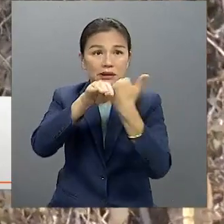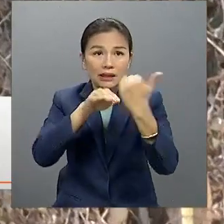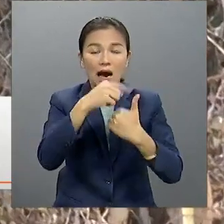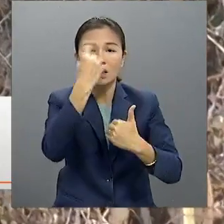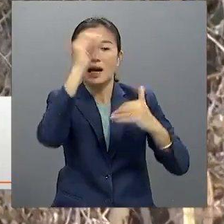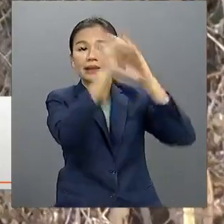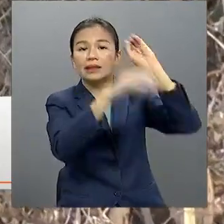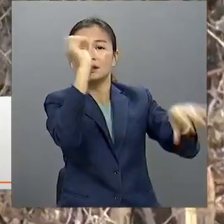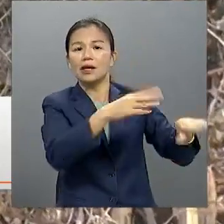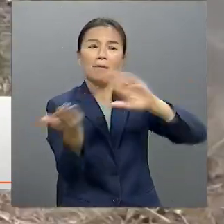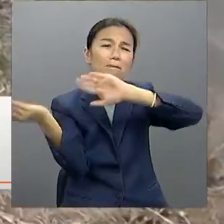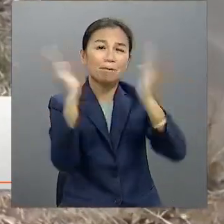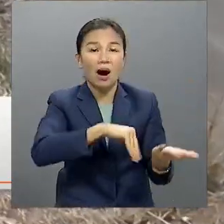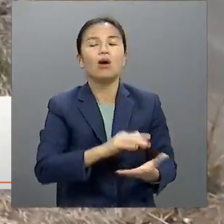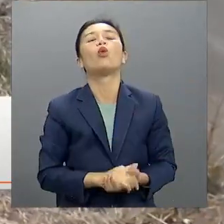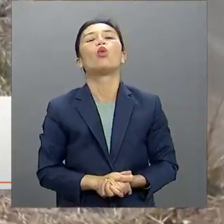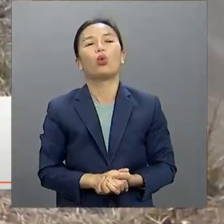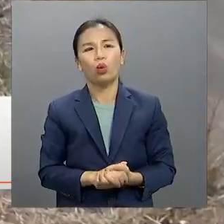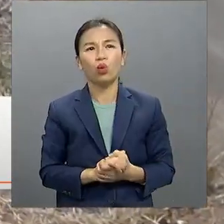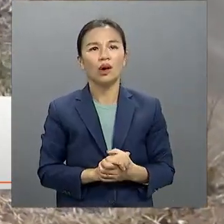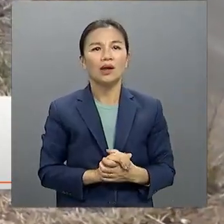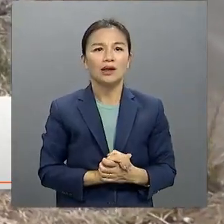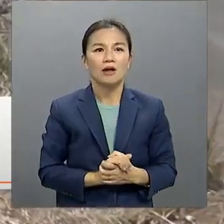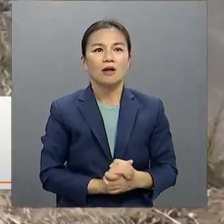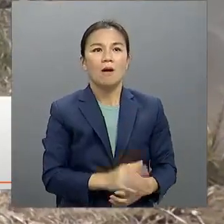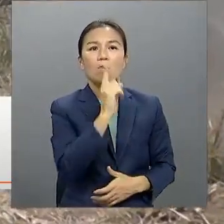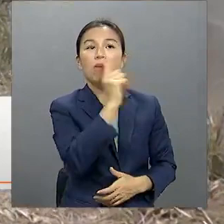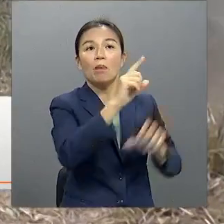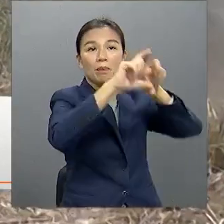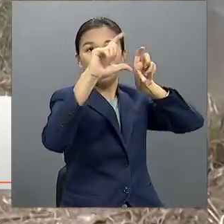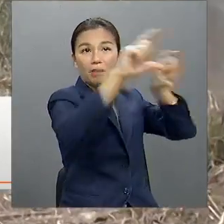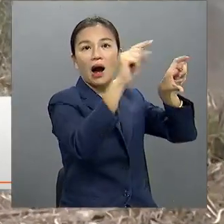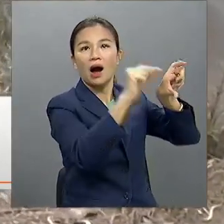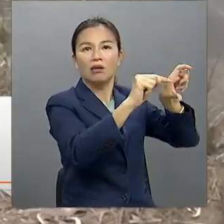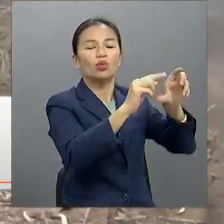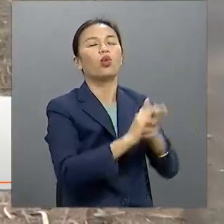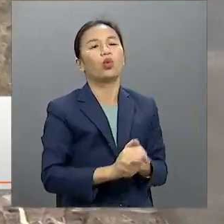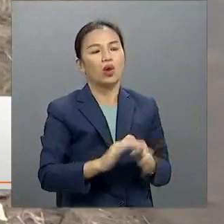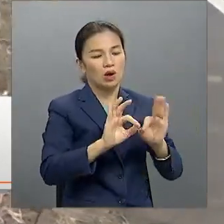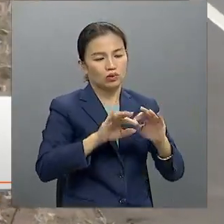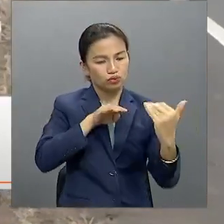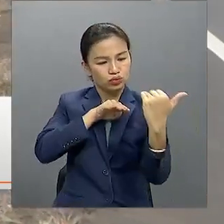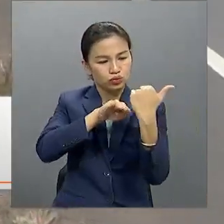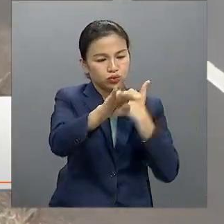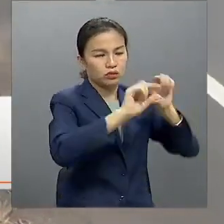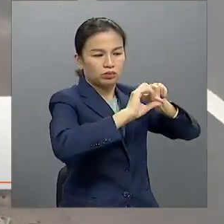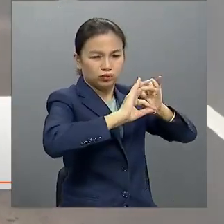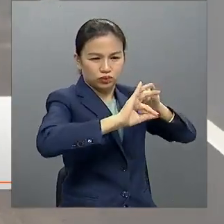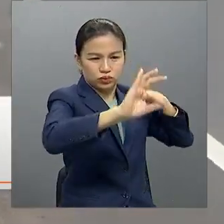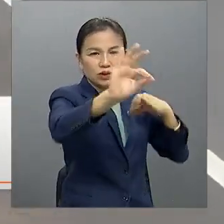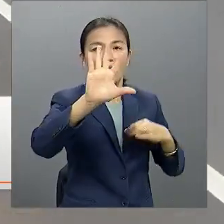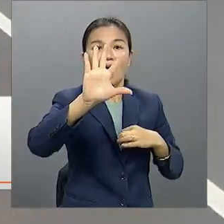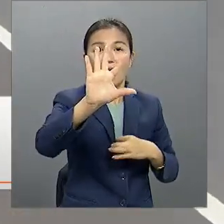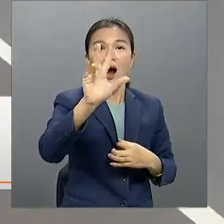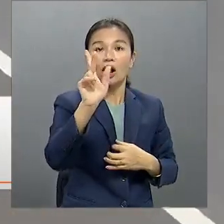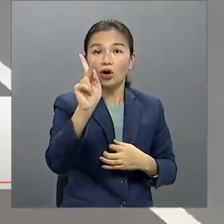าศอะไรลักษณะแบบนี้เนี่ยนะคะเขาก็ปักป้ายแบบนี้ตลอดระยะทาง5กิโลเมตรเลยนะคะมันก็จะเป็นพื้นที่ถนนนะผ่